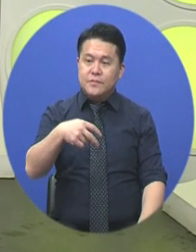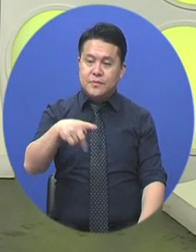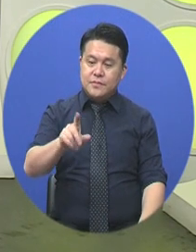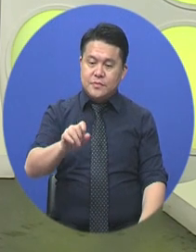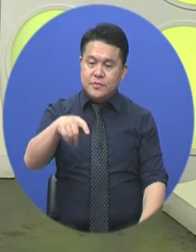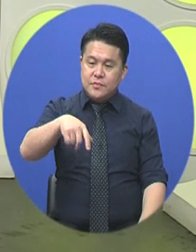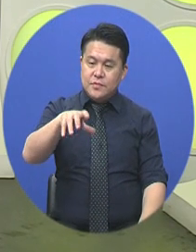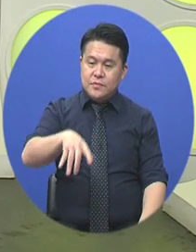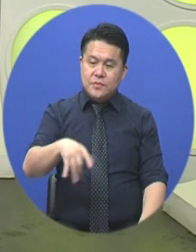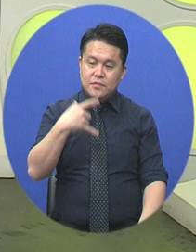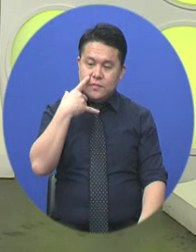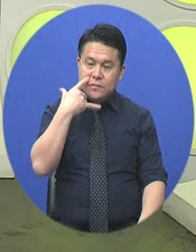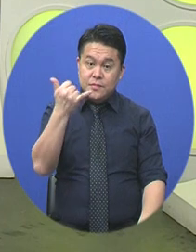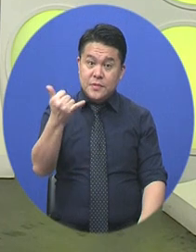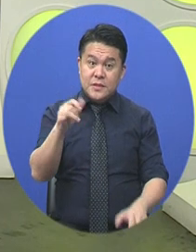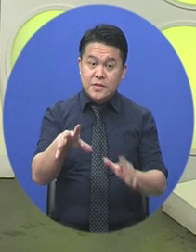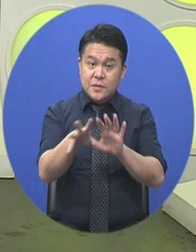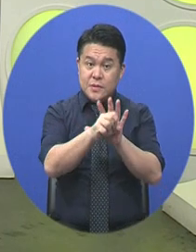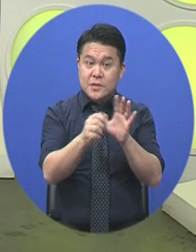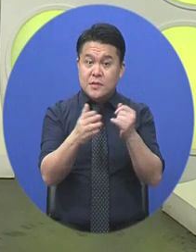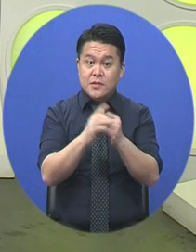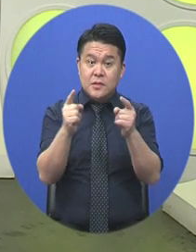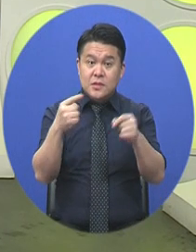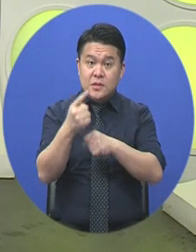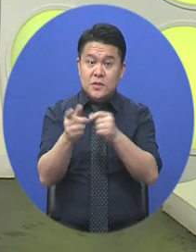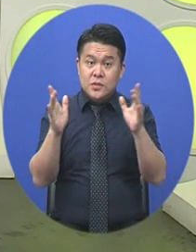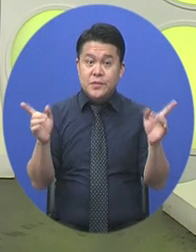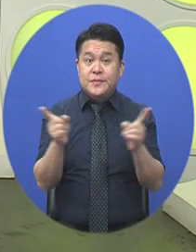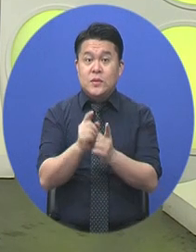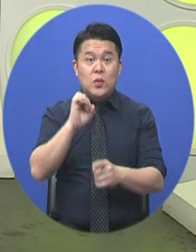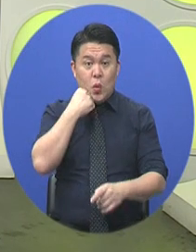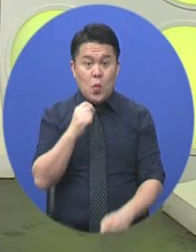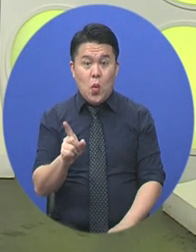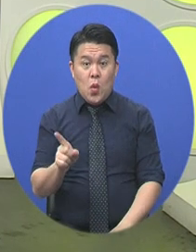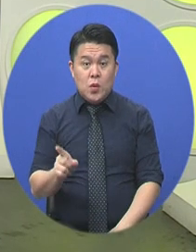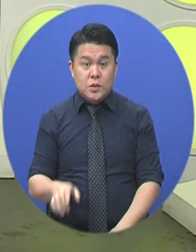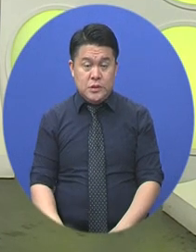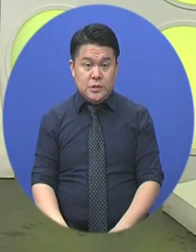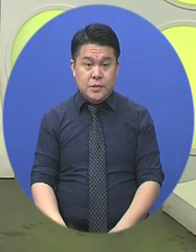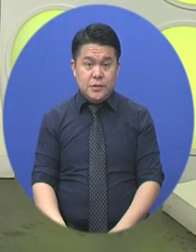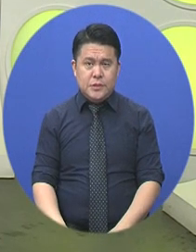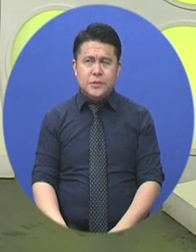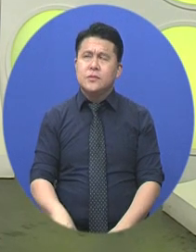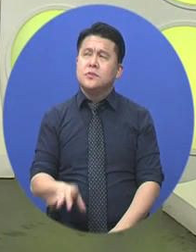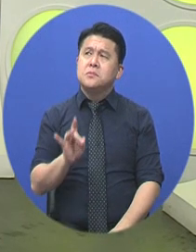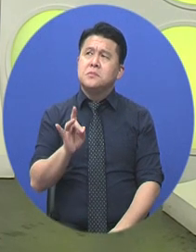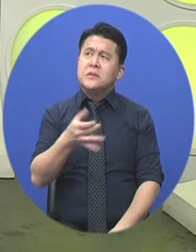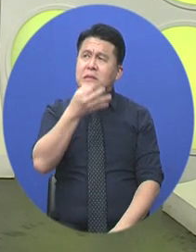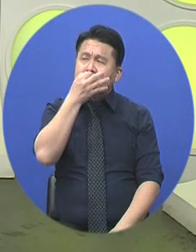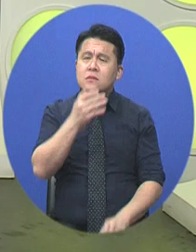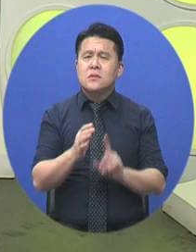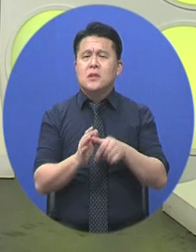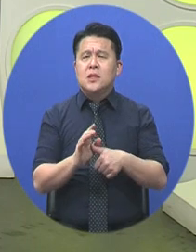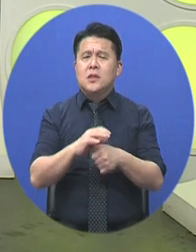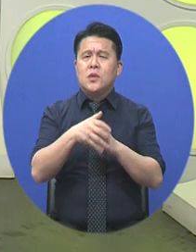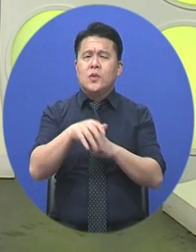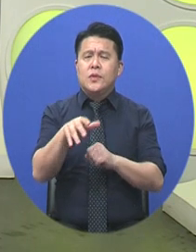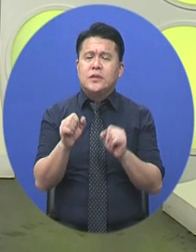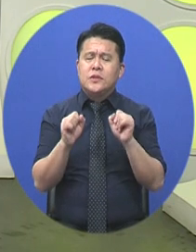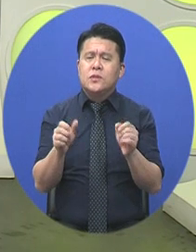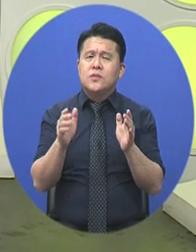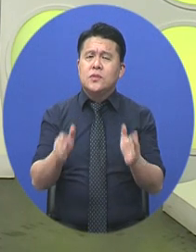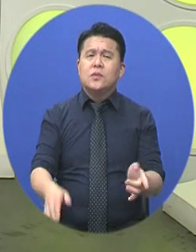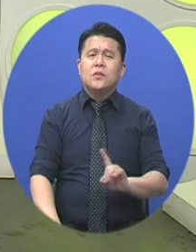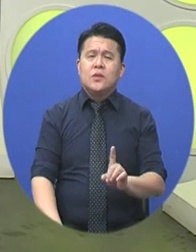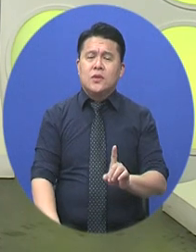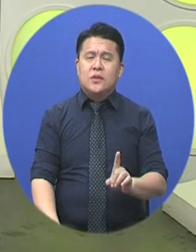계시는 어머님, 아버님이 이제 코로나로 1년을 그래요. 냈다 보냈잖아요. 특히 이제 가장 처음에 이제 힘들 때 우리 대구에서